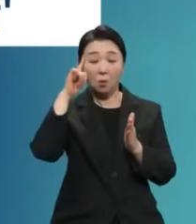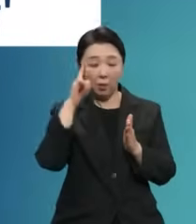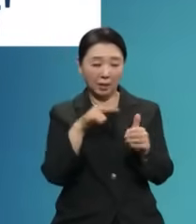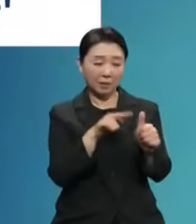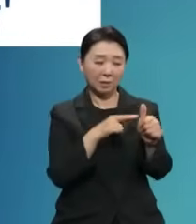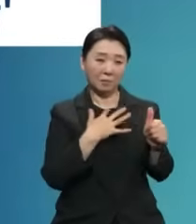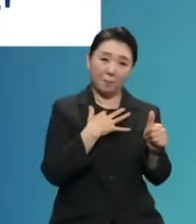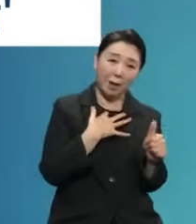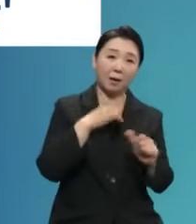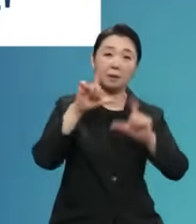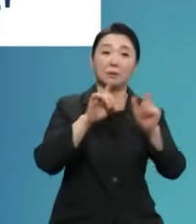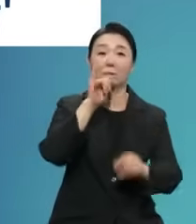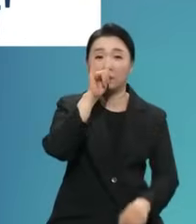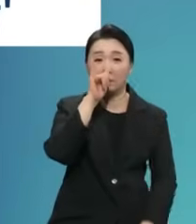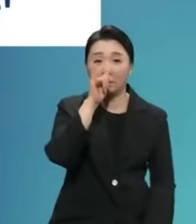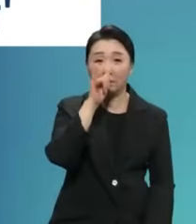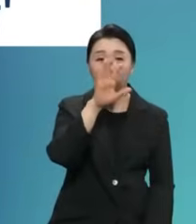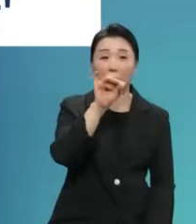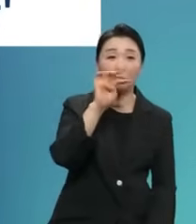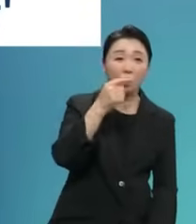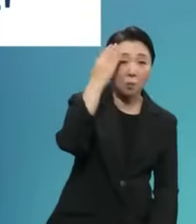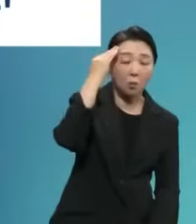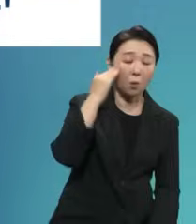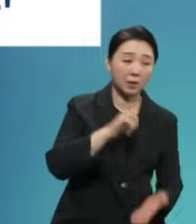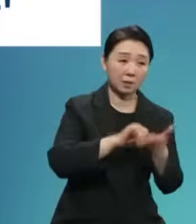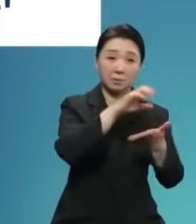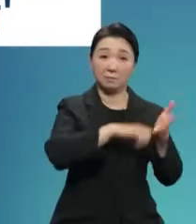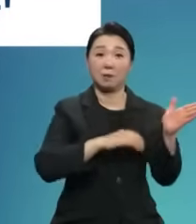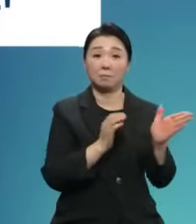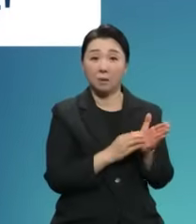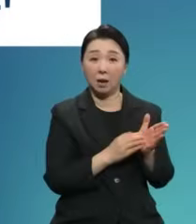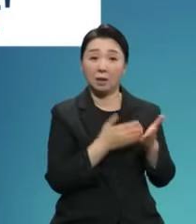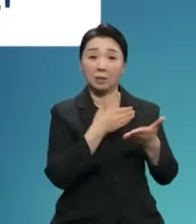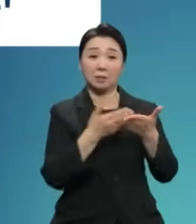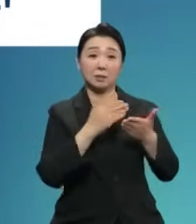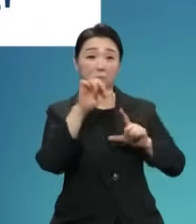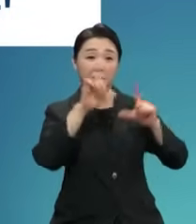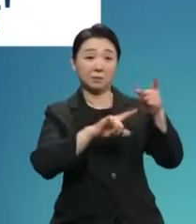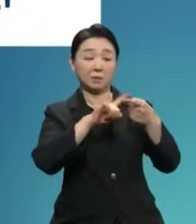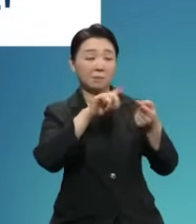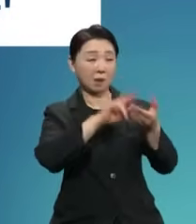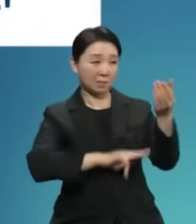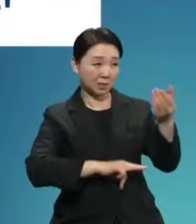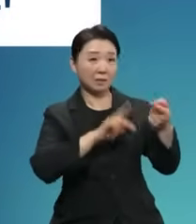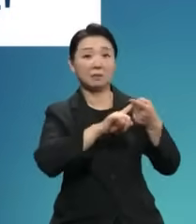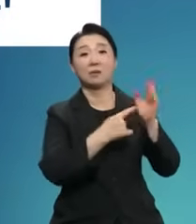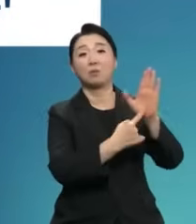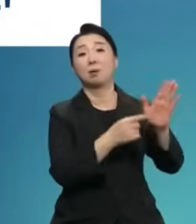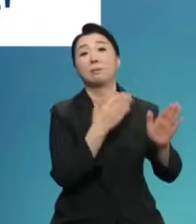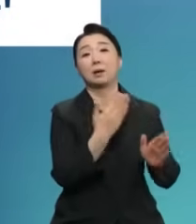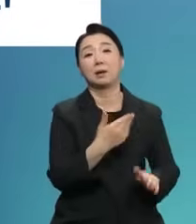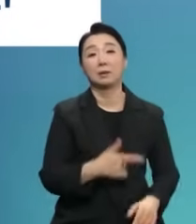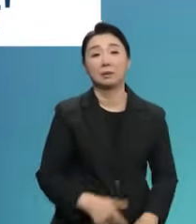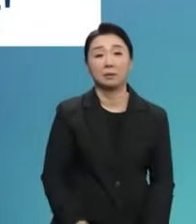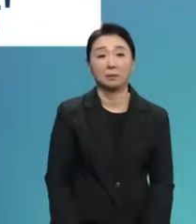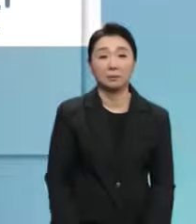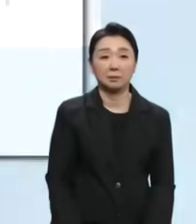주장이 나왔습니다. 볼보코리아는 이미지를 내렸는데 이 그림은 이미지 판매 사이트에 올라와 있는